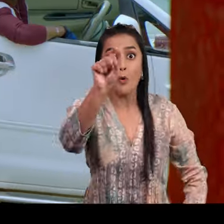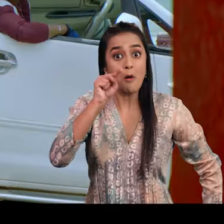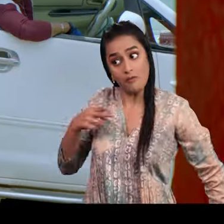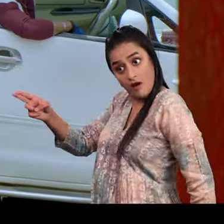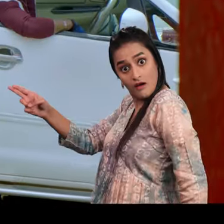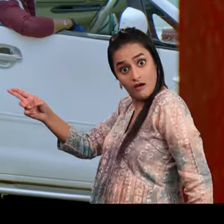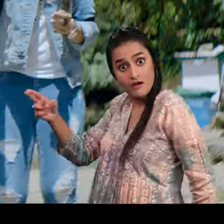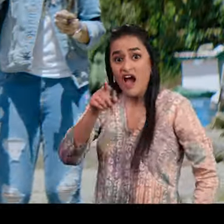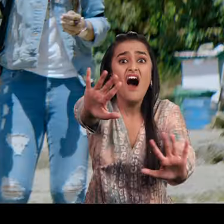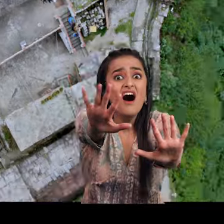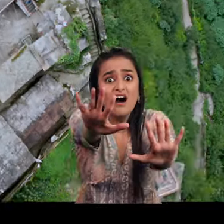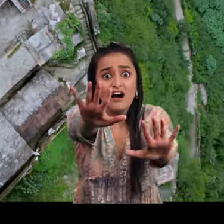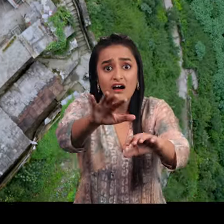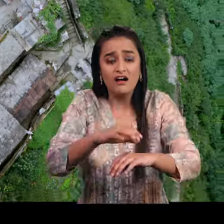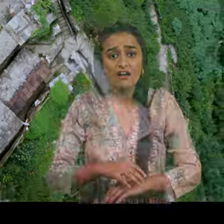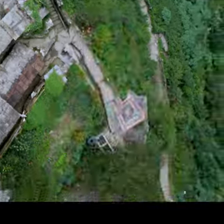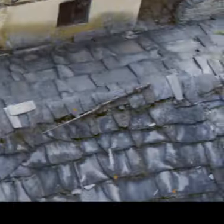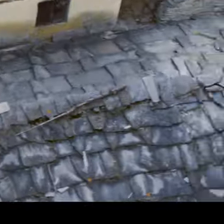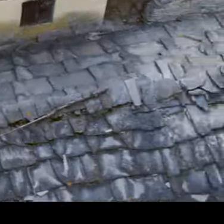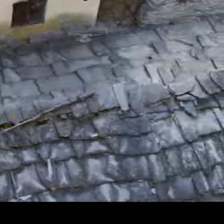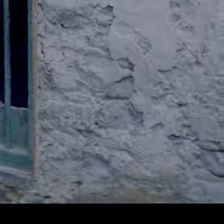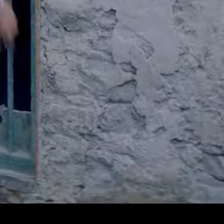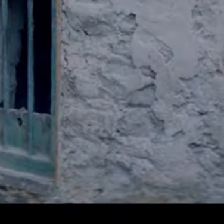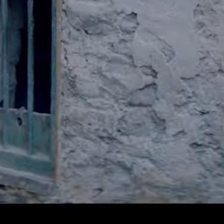દેખ તેરે બાપ કો ગોલી માર દુંગા.